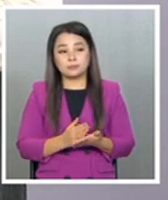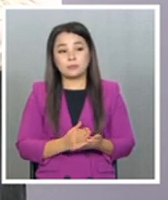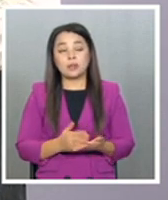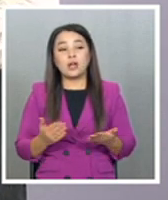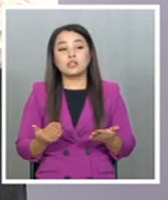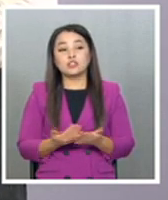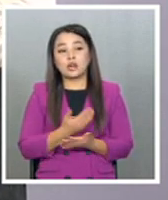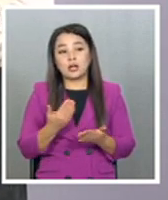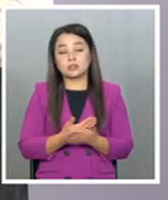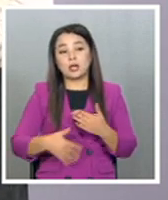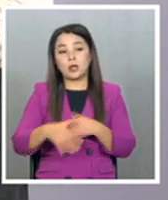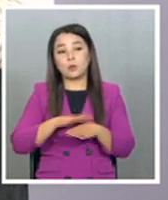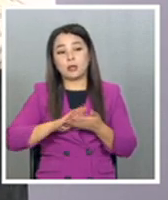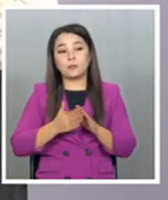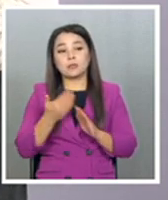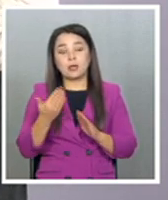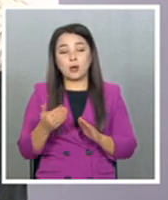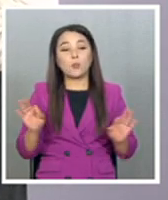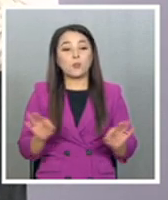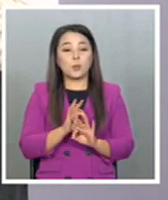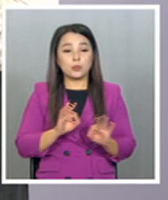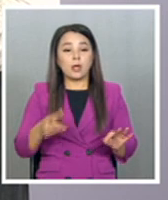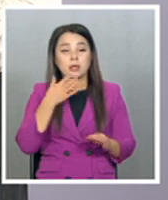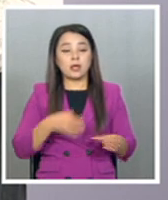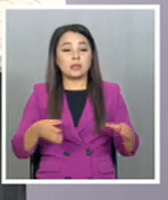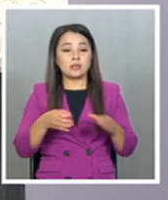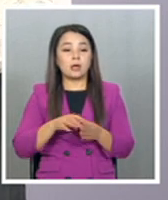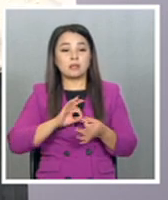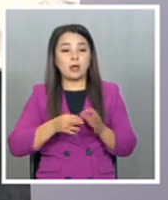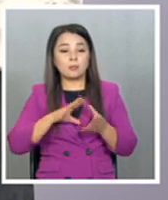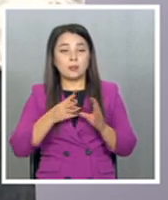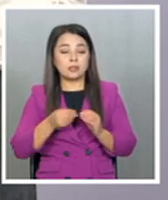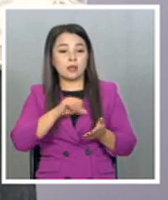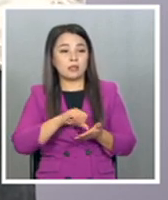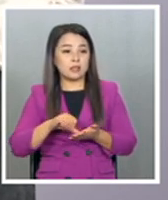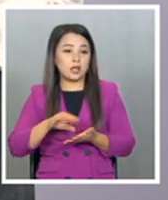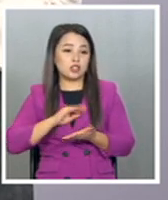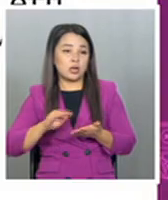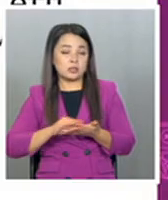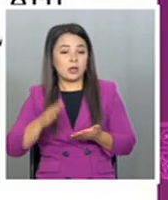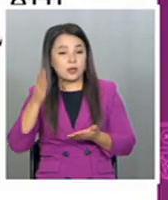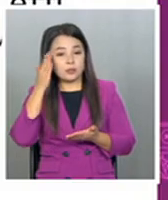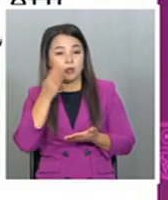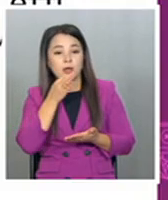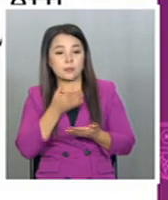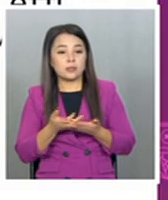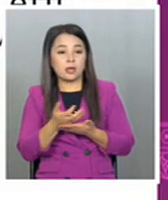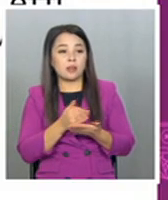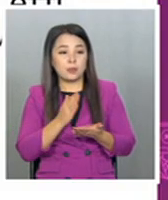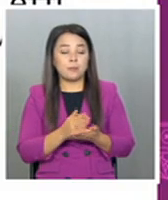Жаһандану дәуіріндегі ұлттық музыка өнеріне қатысты айтылған пікірлерді теріп жазыңыздар. Бірінші